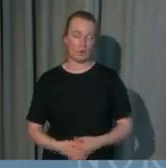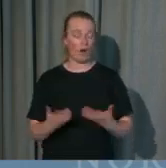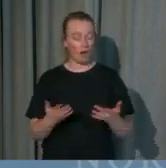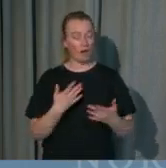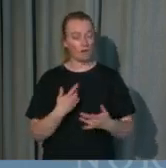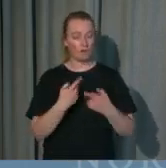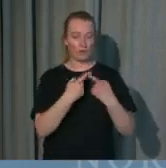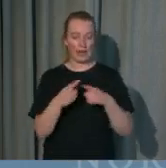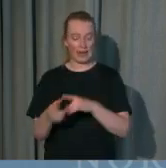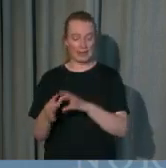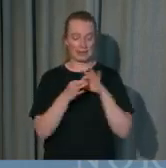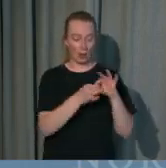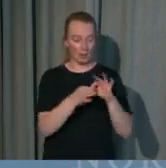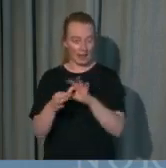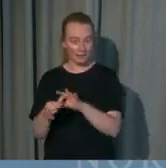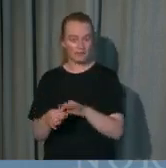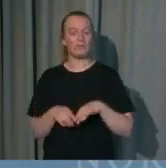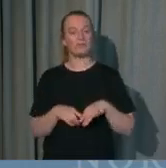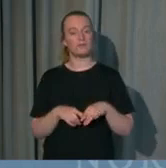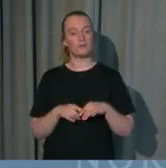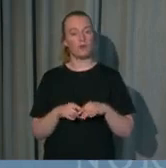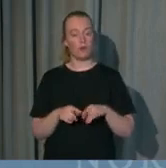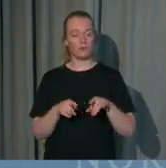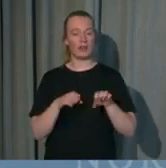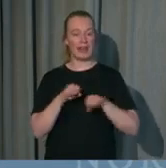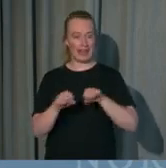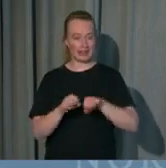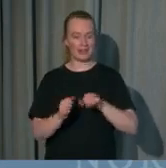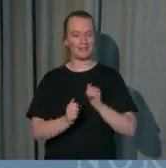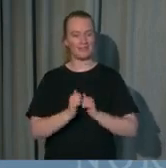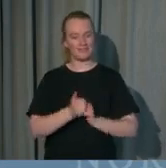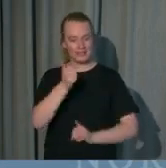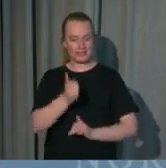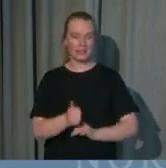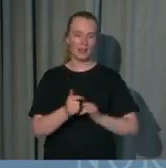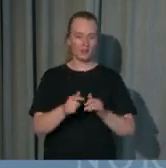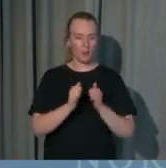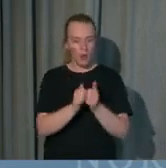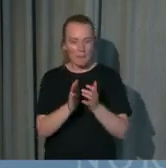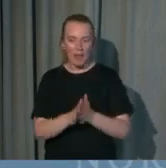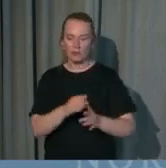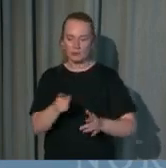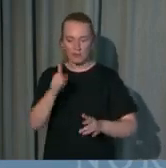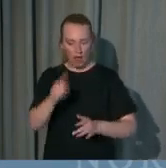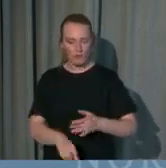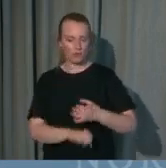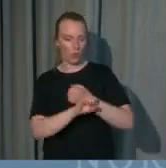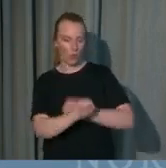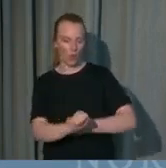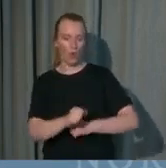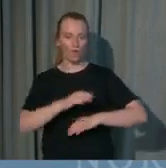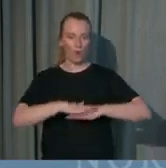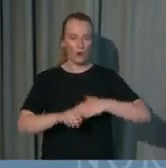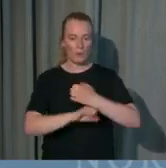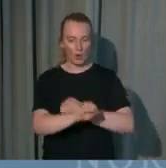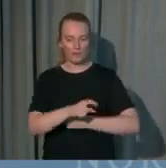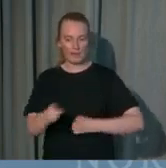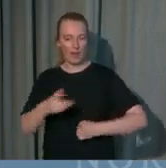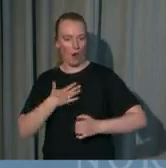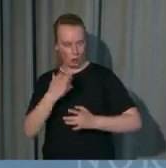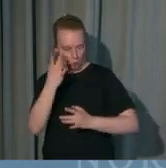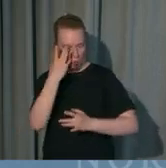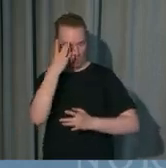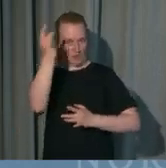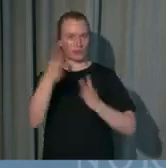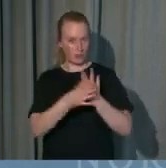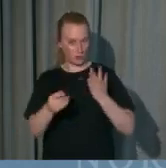og for regjeringen er det da viktig å sørge for at de som følger med, de som kan forhindre, forebygge, har både ressurser og kompetanse til å kunne gjøre